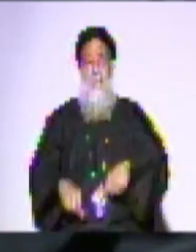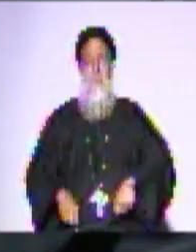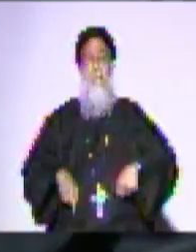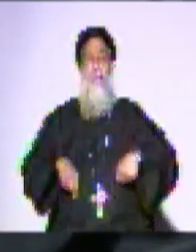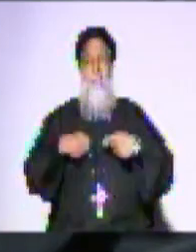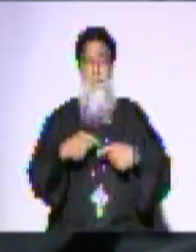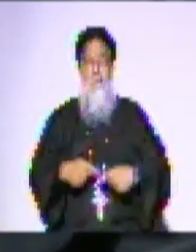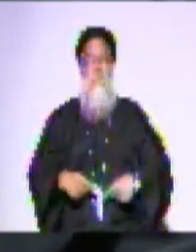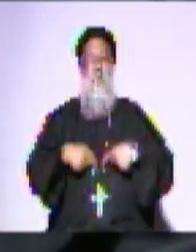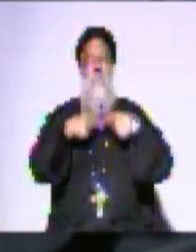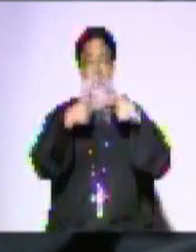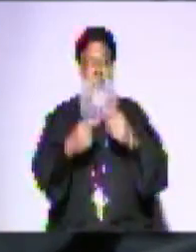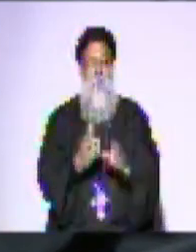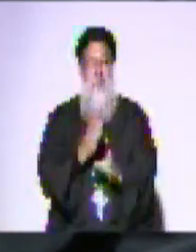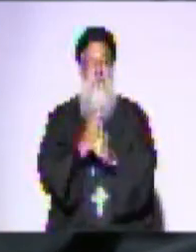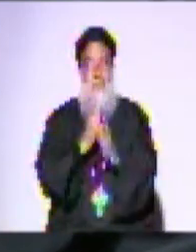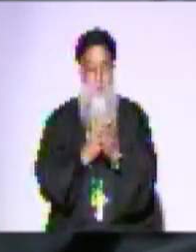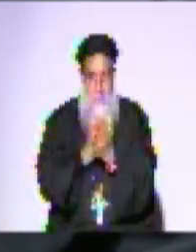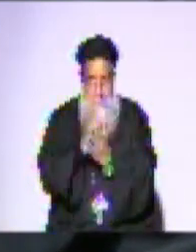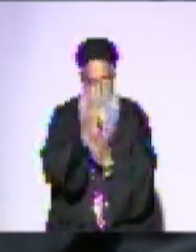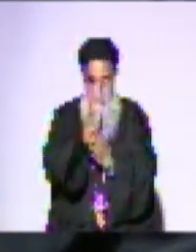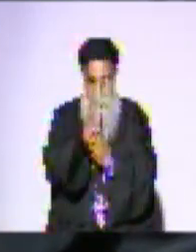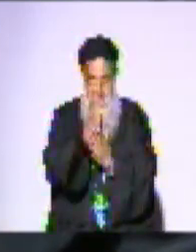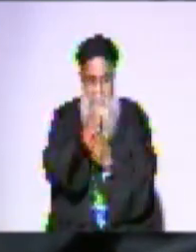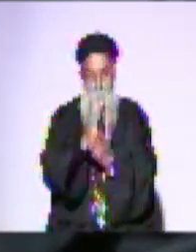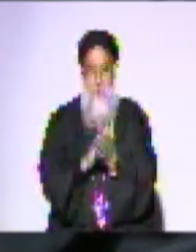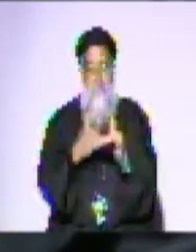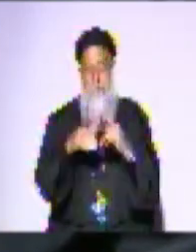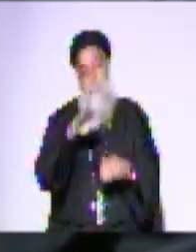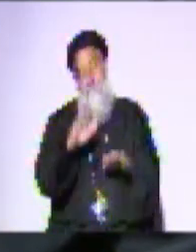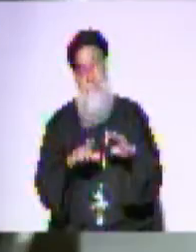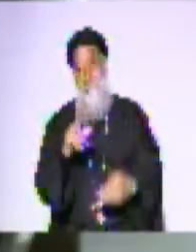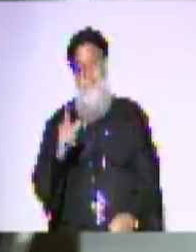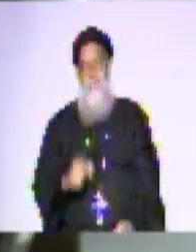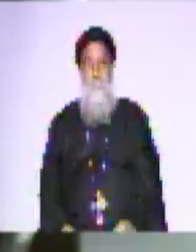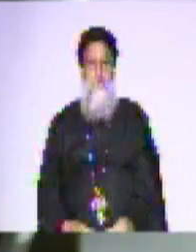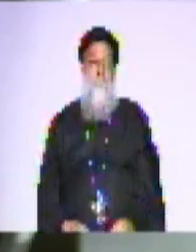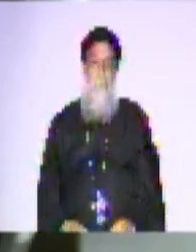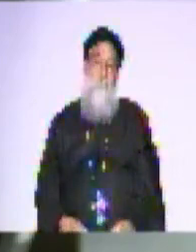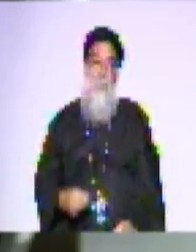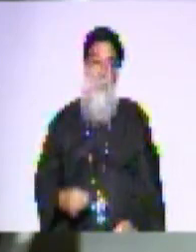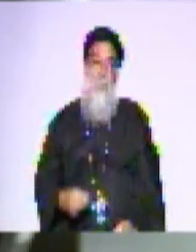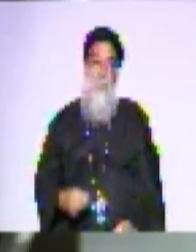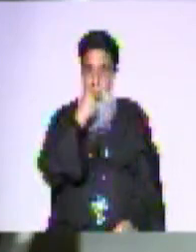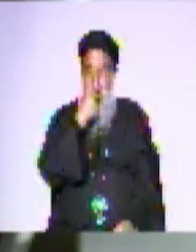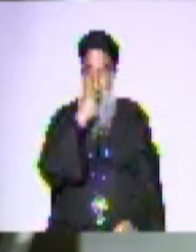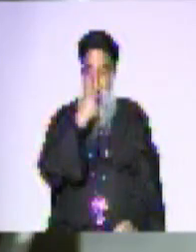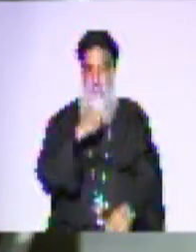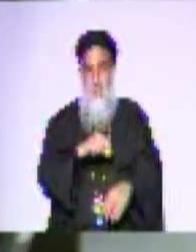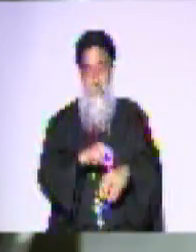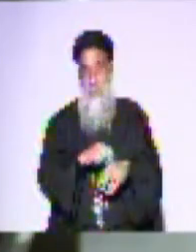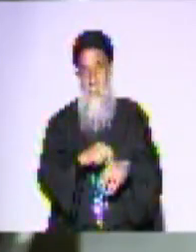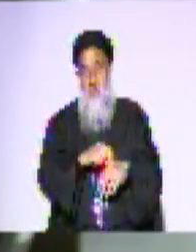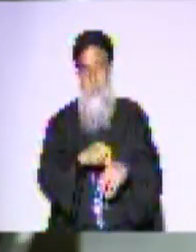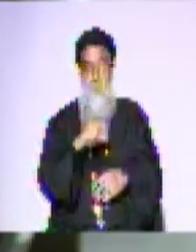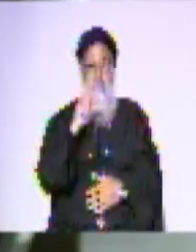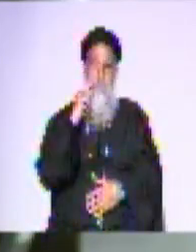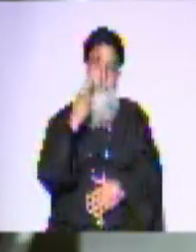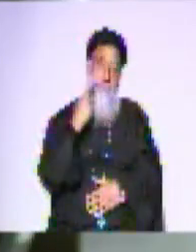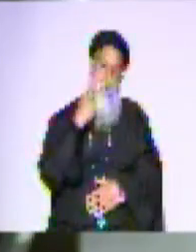الحياة اللائقة بالمعمدين، وإلا عرض نفسه للدينونة. بالضبط. من يأكل جسد الرب ويشرب دمه